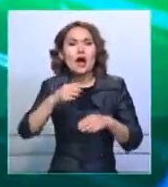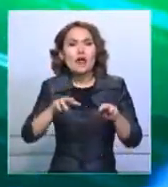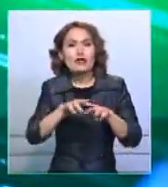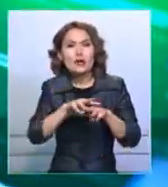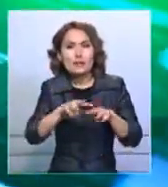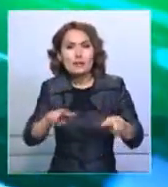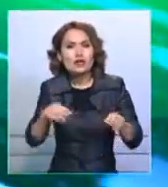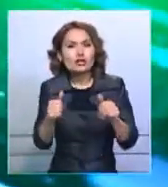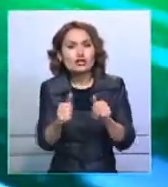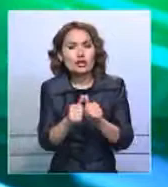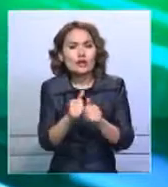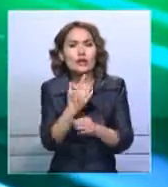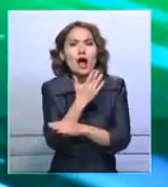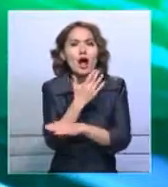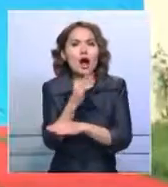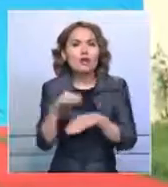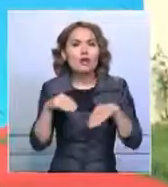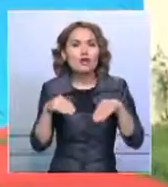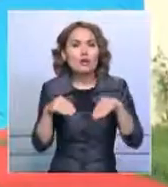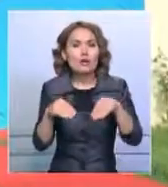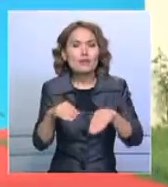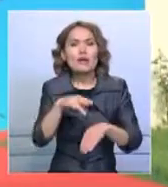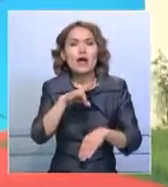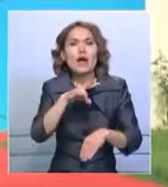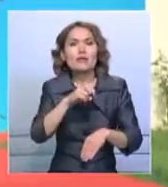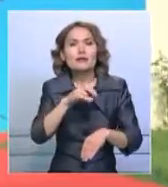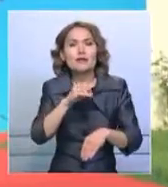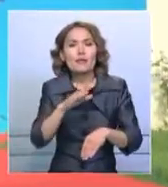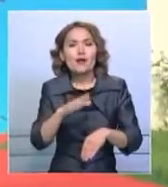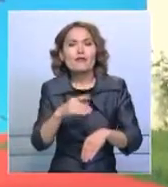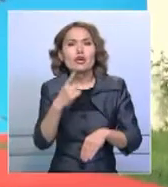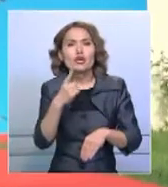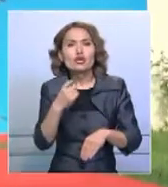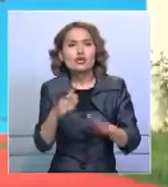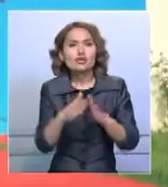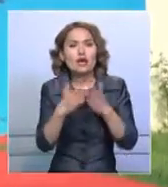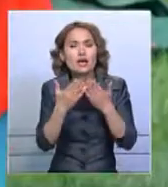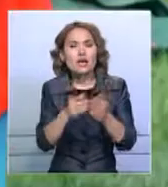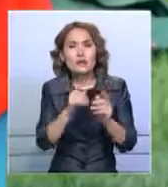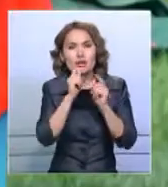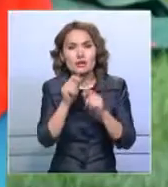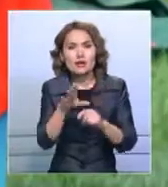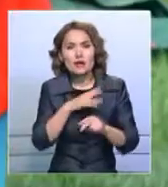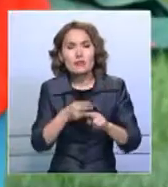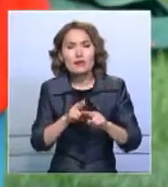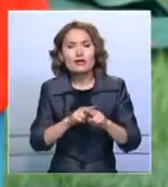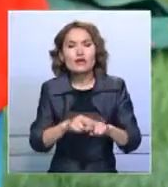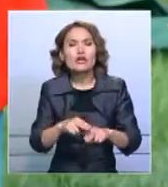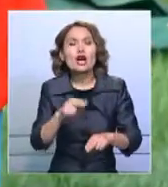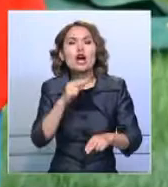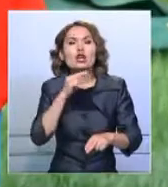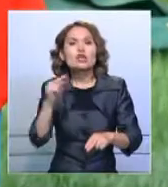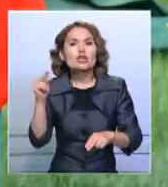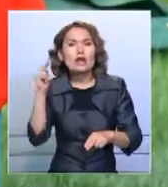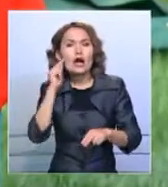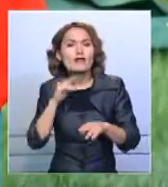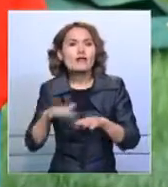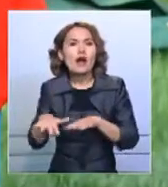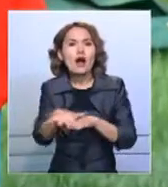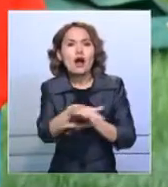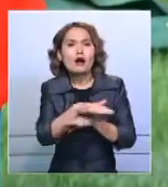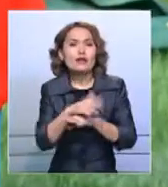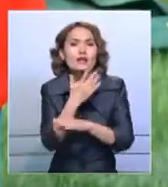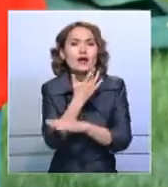ағаш отырғызды. Хатшылықтың кітапханасына Нұрсұлтан Назарбаевтың 100-ге жуық кітабын сыйға тартты. Шанхай алаңқайындағы ағаш отырғызу